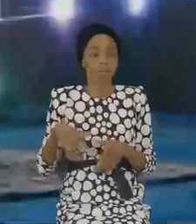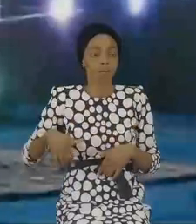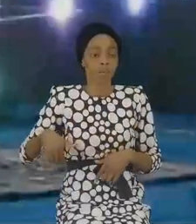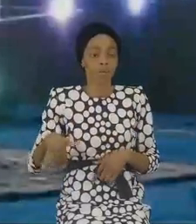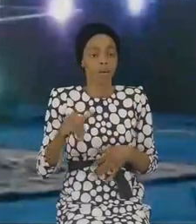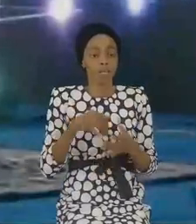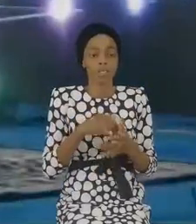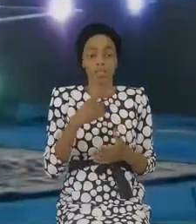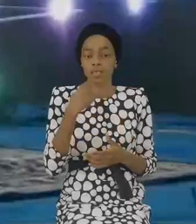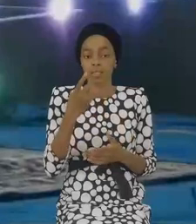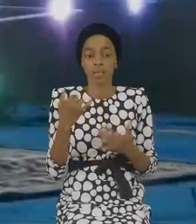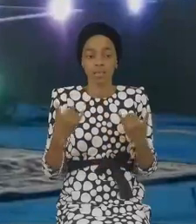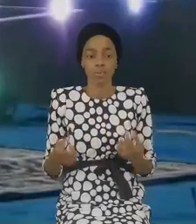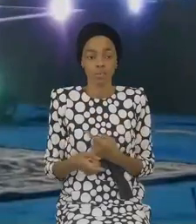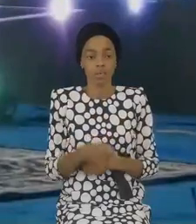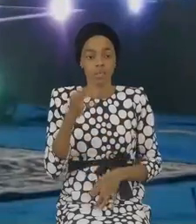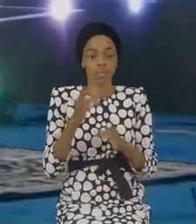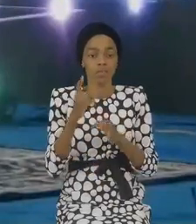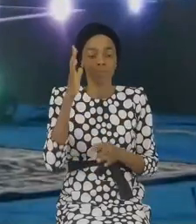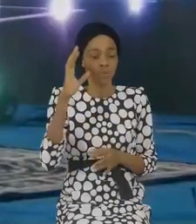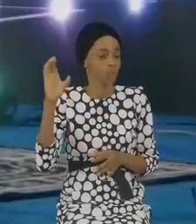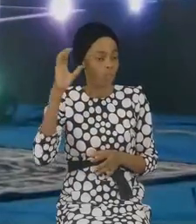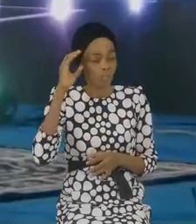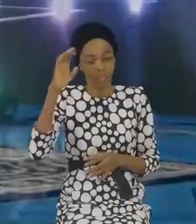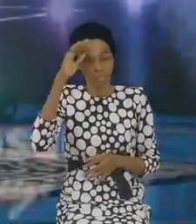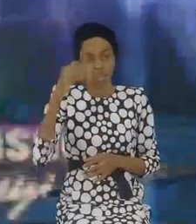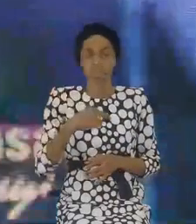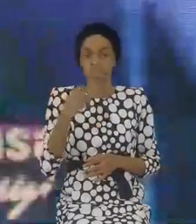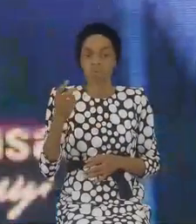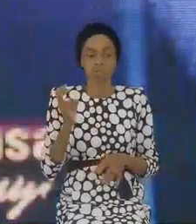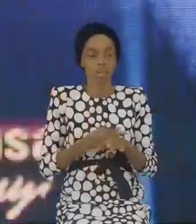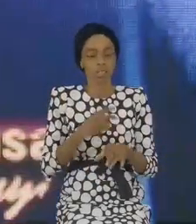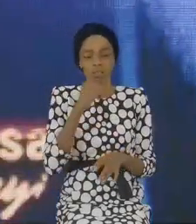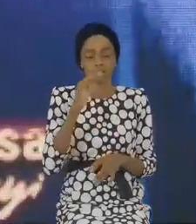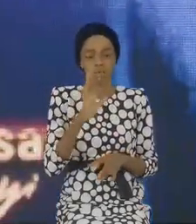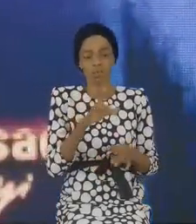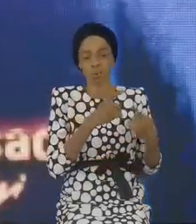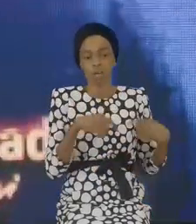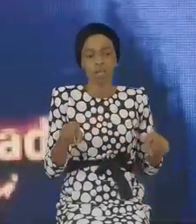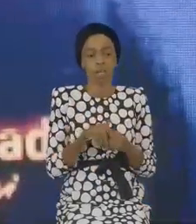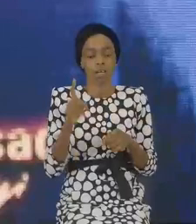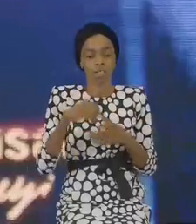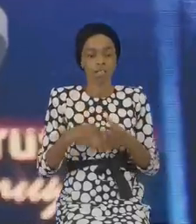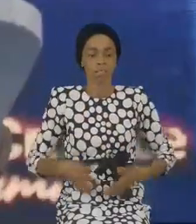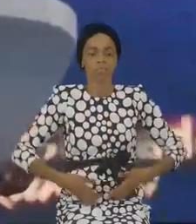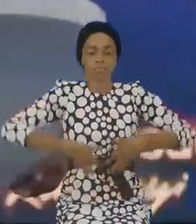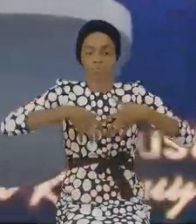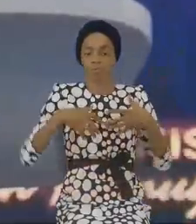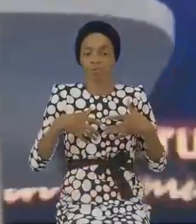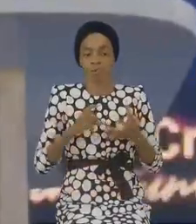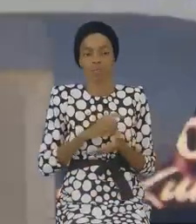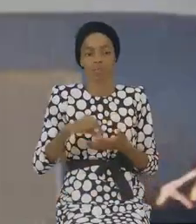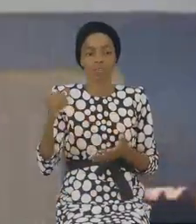aujourd'hui, si vous entendez sa voix, n'endurcissez pas vos cœurs comme lors de la révolte. Verset